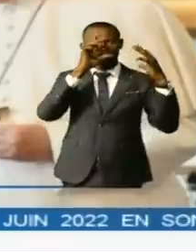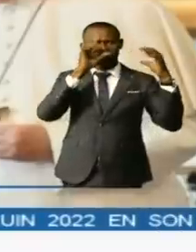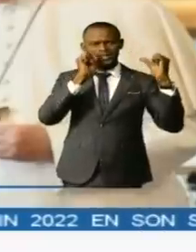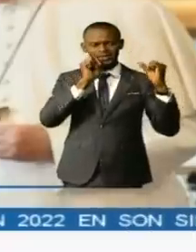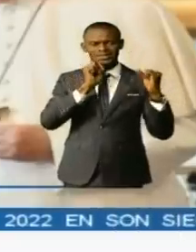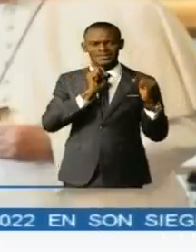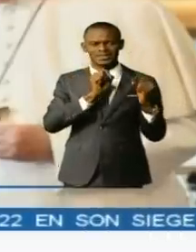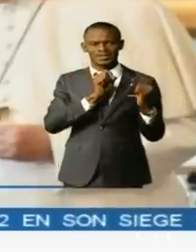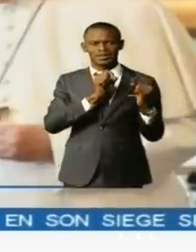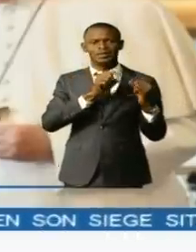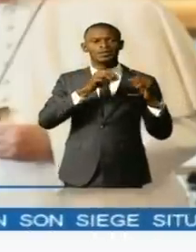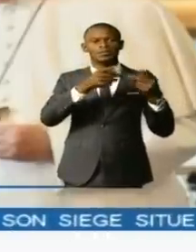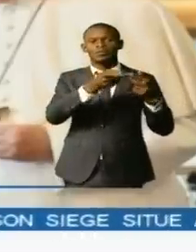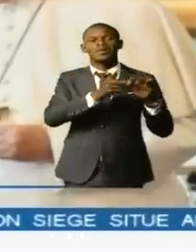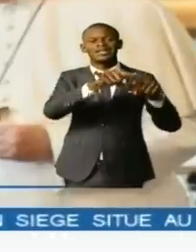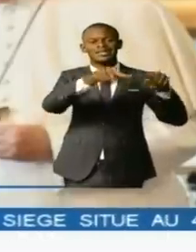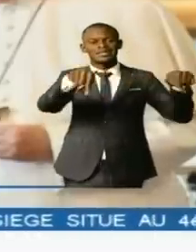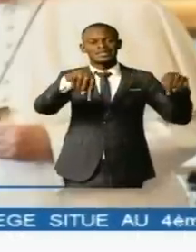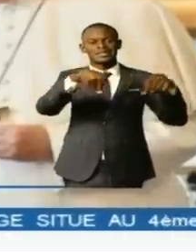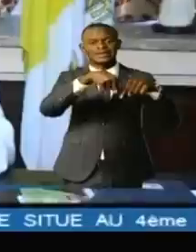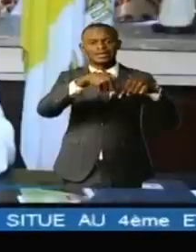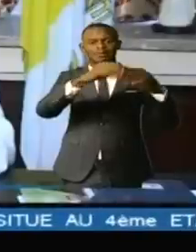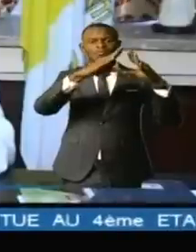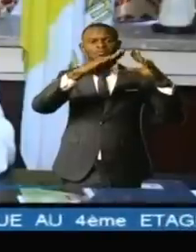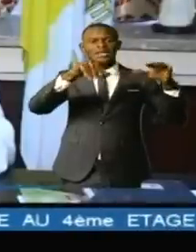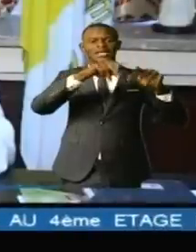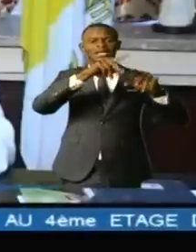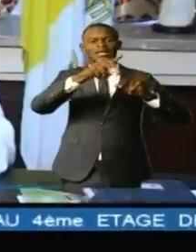palais de la nation de Kinshasa.